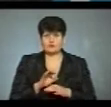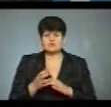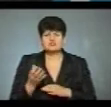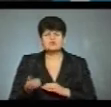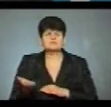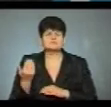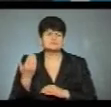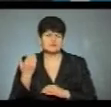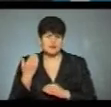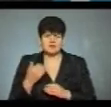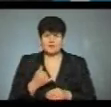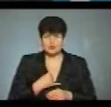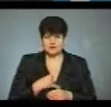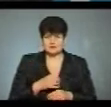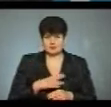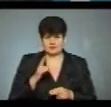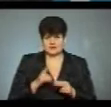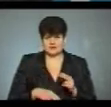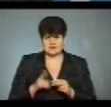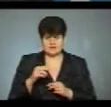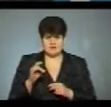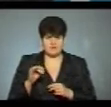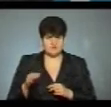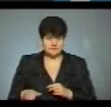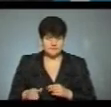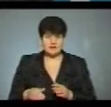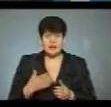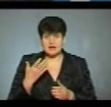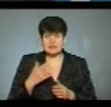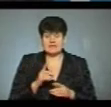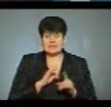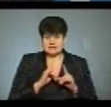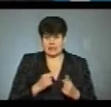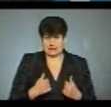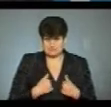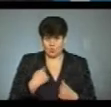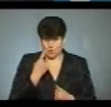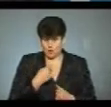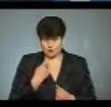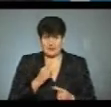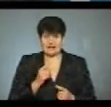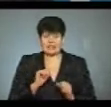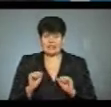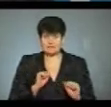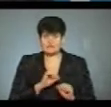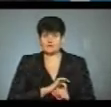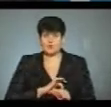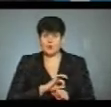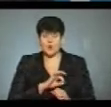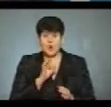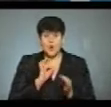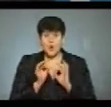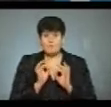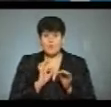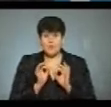до того, як в нас самих був кінцевий драфт. І на нарадах зі мною особисто керівництво з профспілок